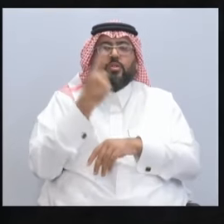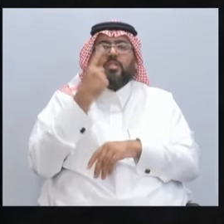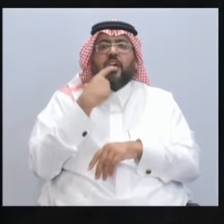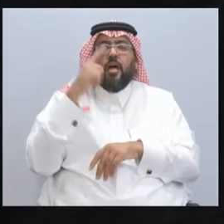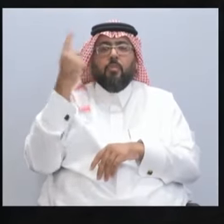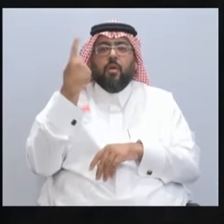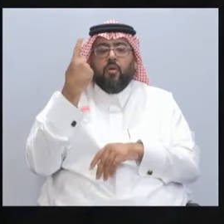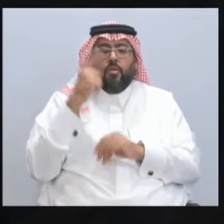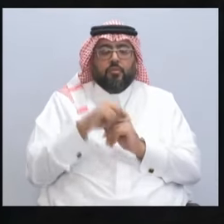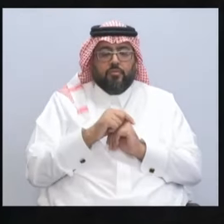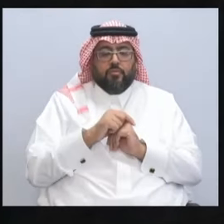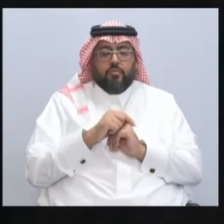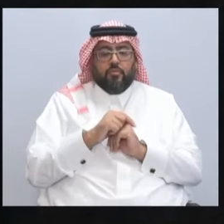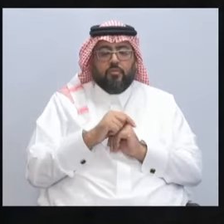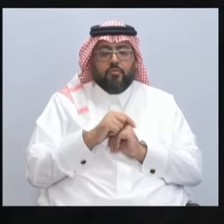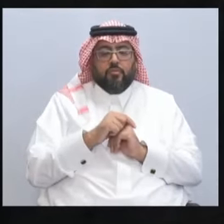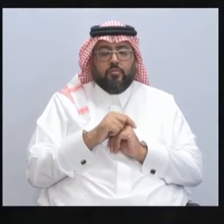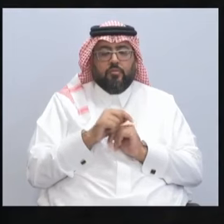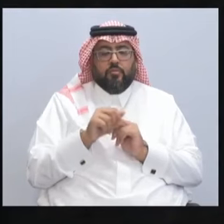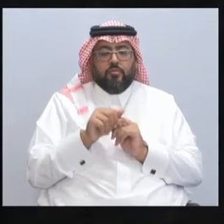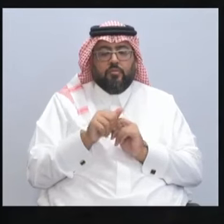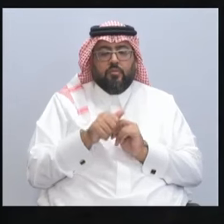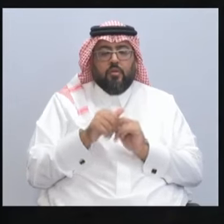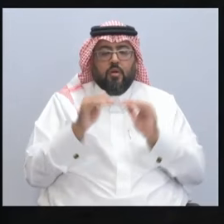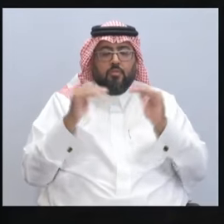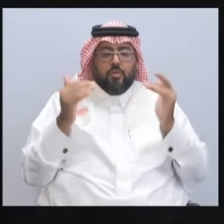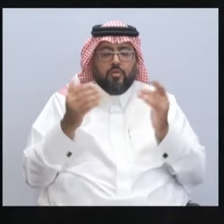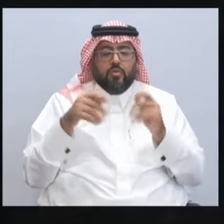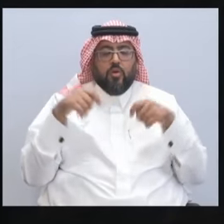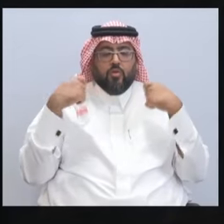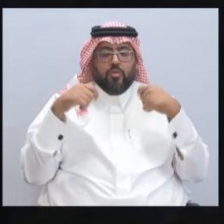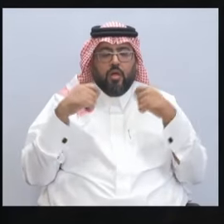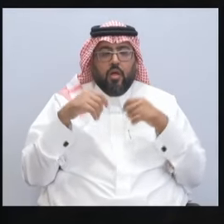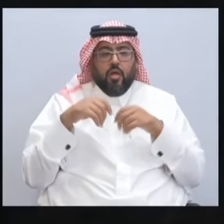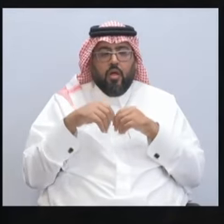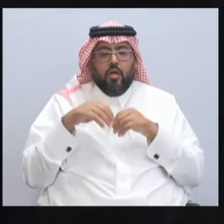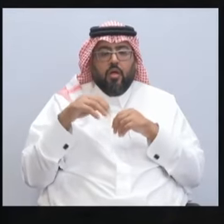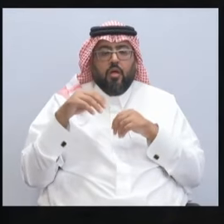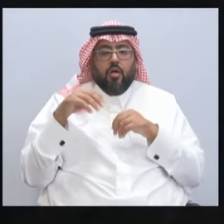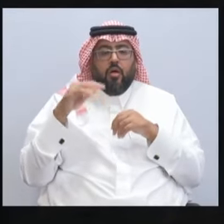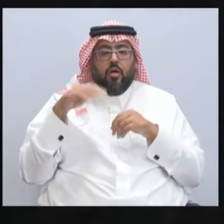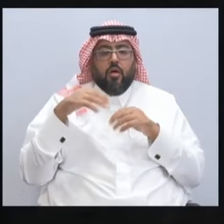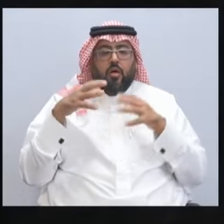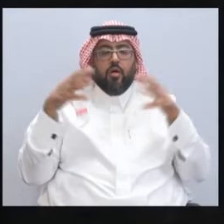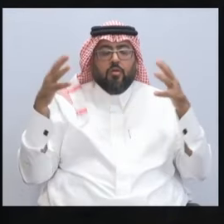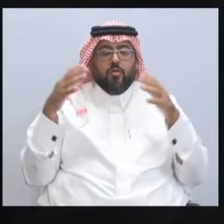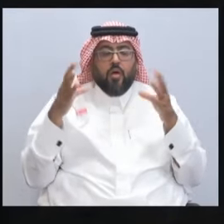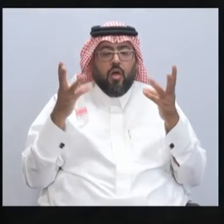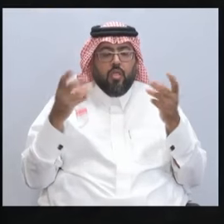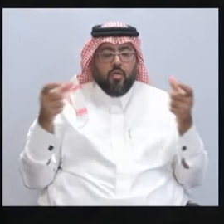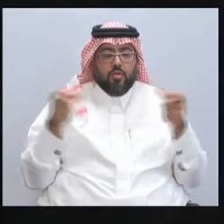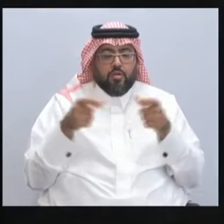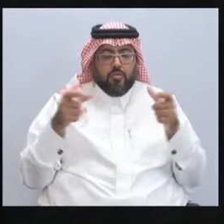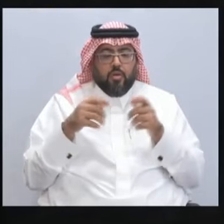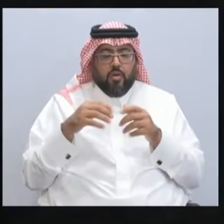مره في السنه المجلس الوزاري ويتكون من وزراء الخارجيه ويعقدون اجتماعاتهم